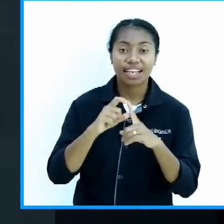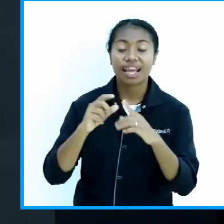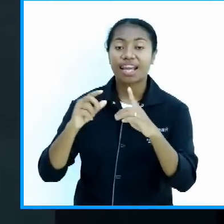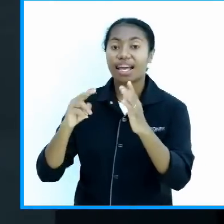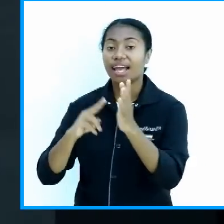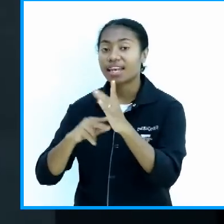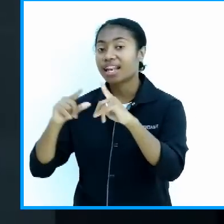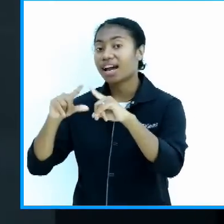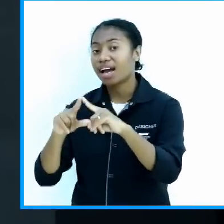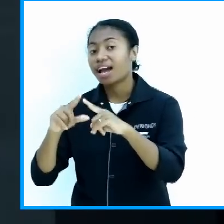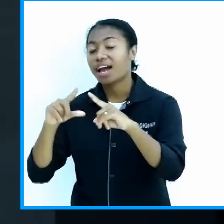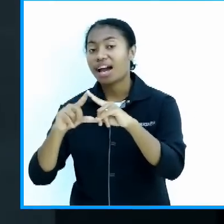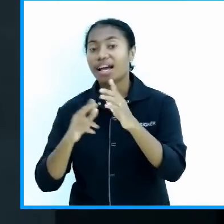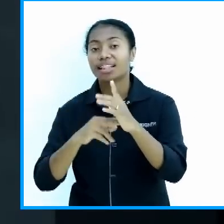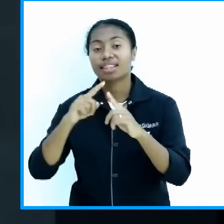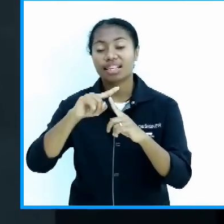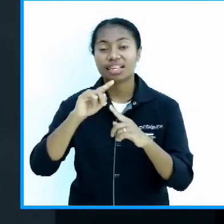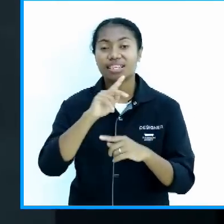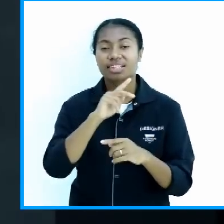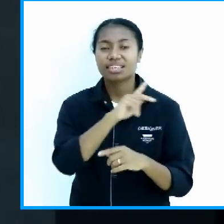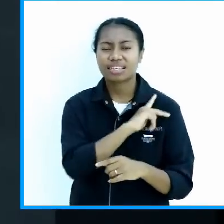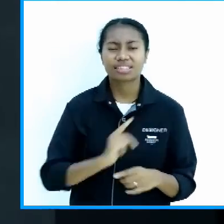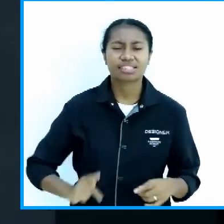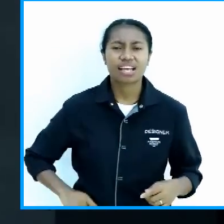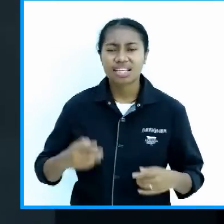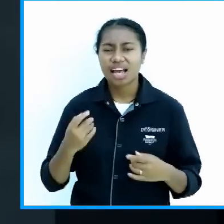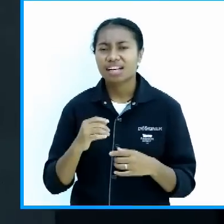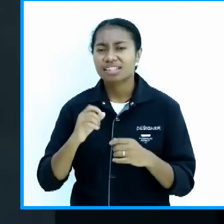di vaksin. Tapi yang penting juga